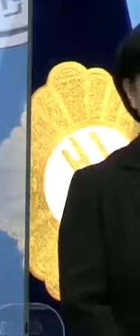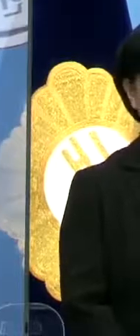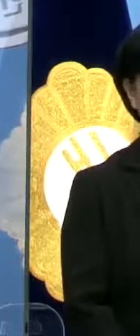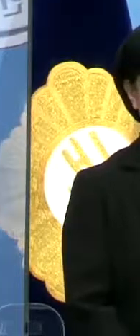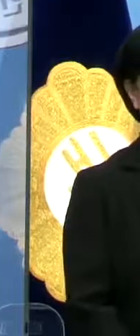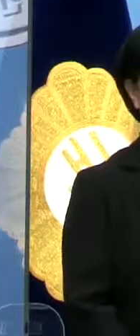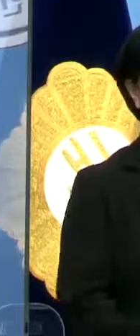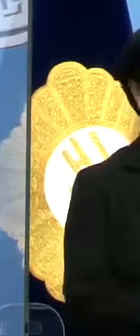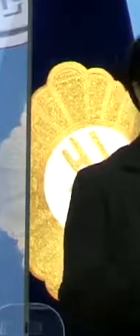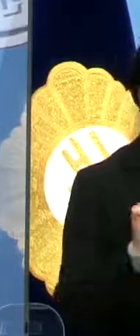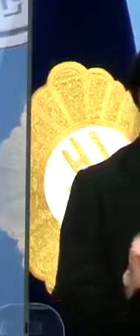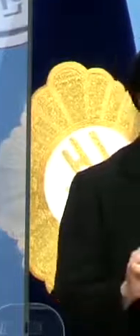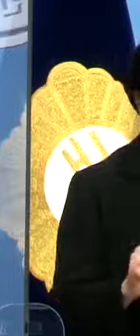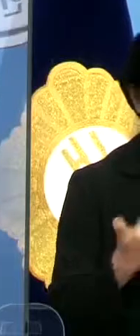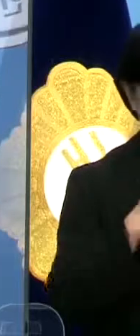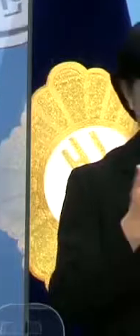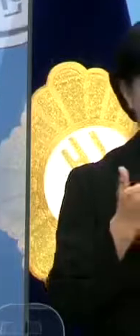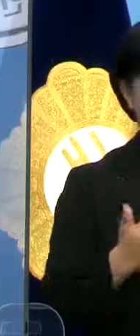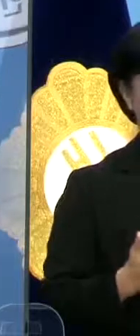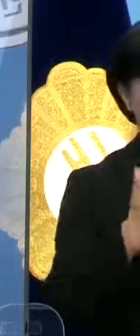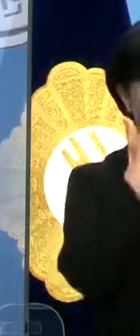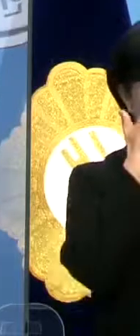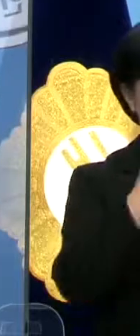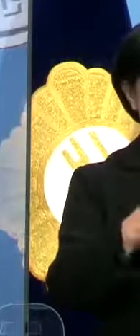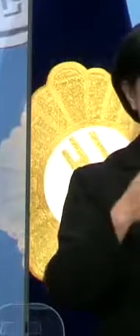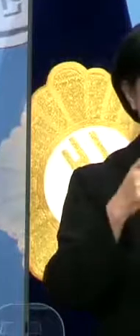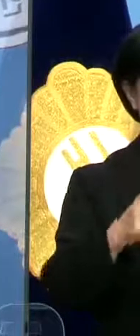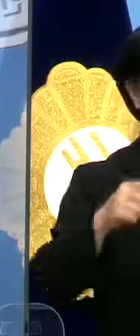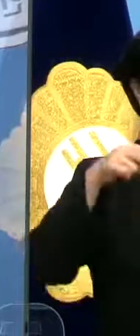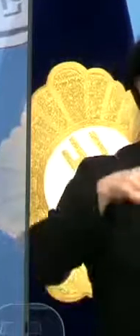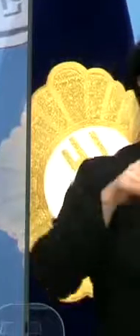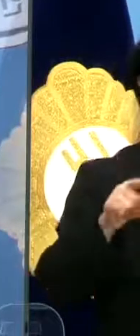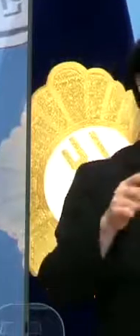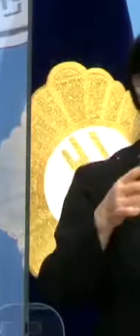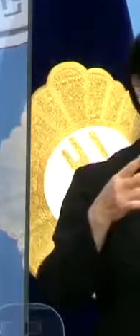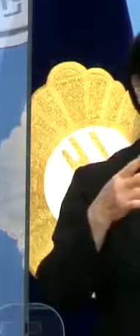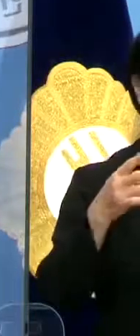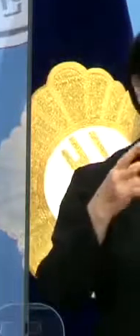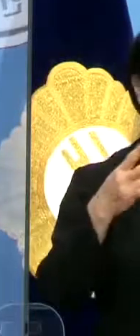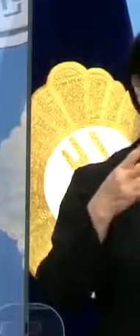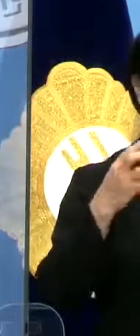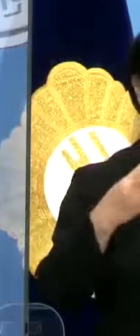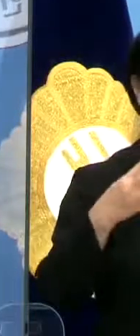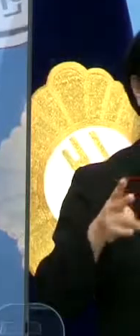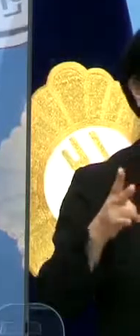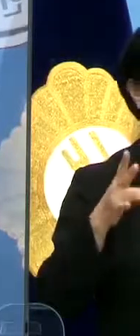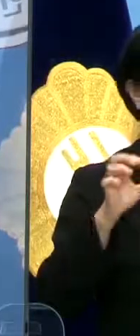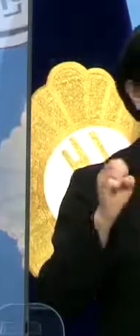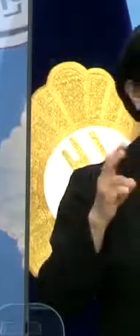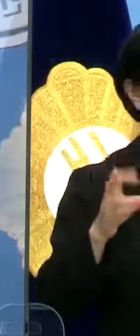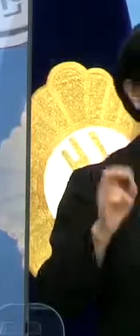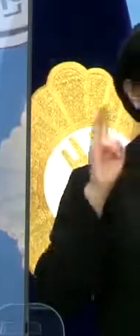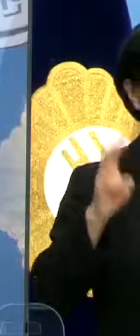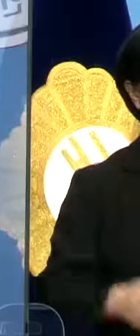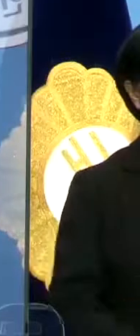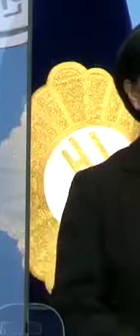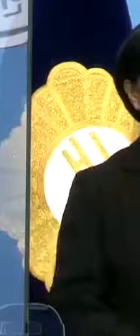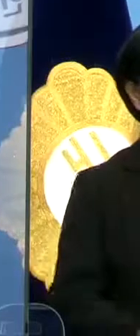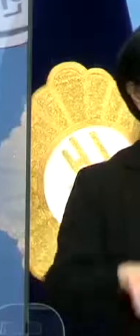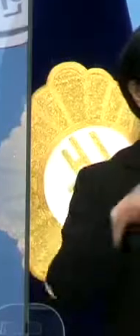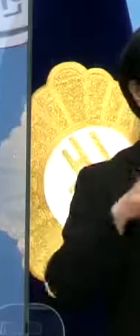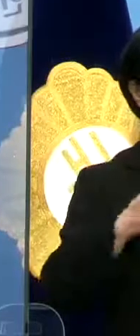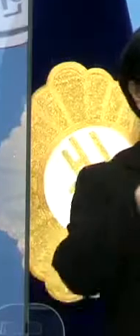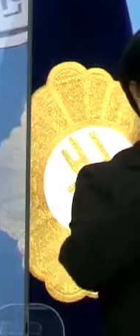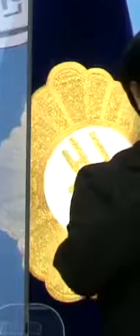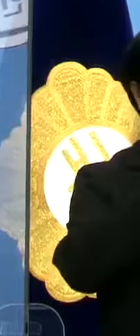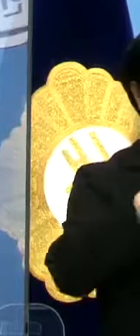네 안녕하세요 방금 소개받은 용 산 구 위 원 설에 0입니다 네 지금 용산구의 앞에서 천막농성을